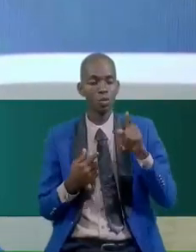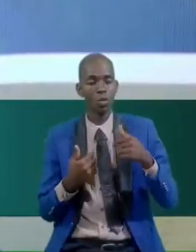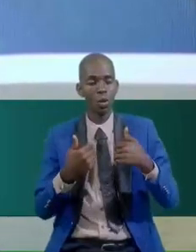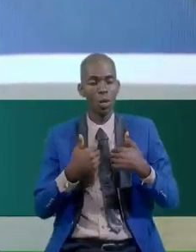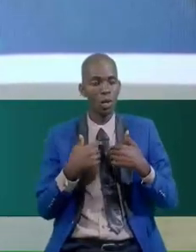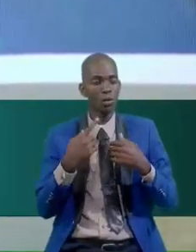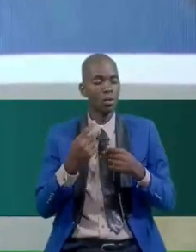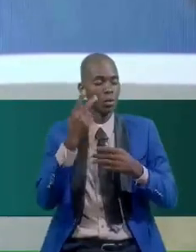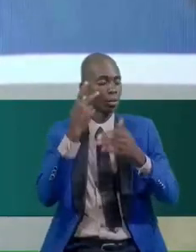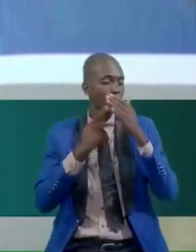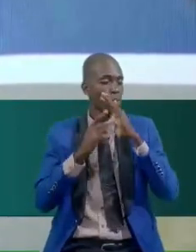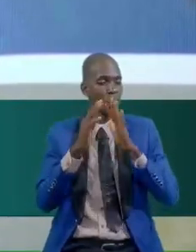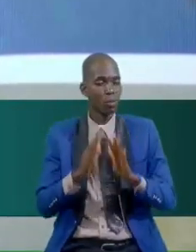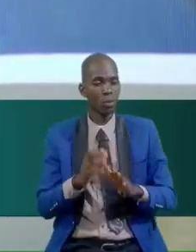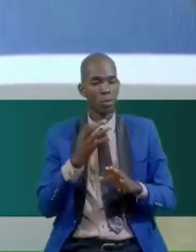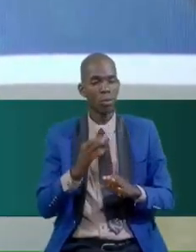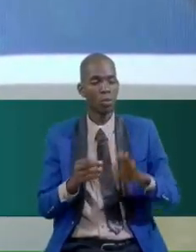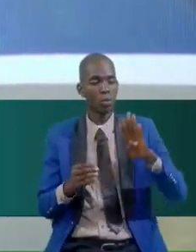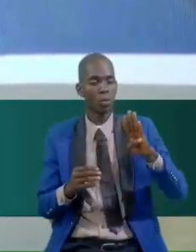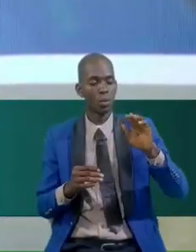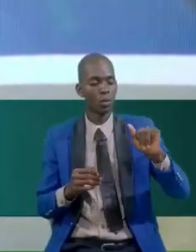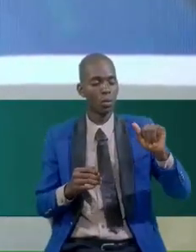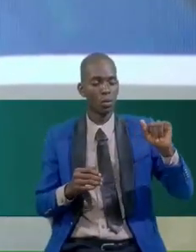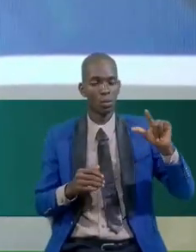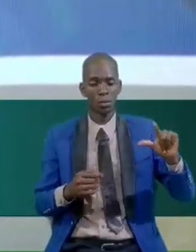Baal. Et je suis le seul ici.